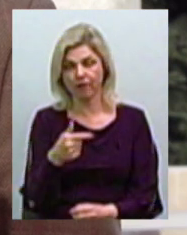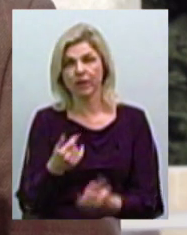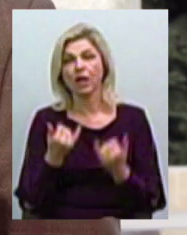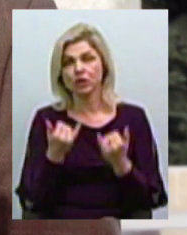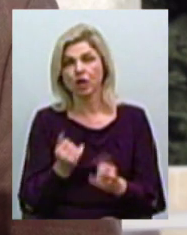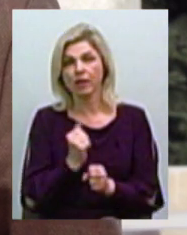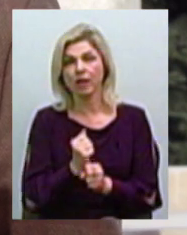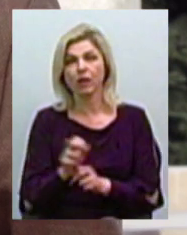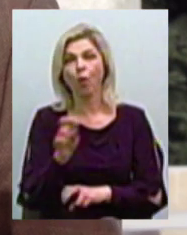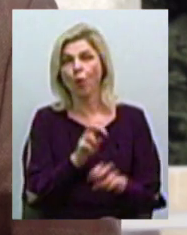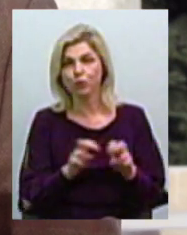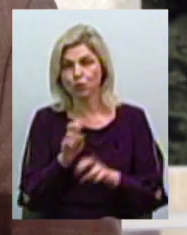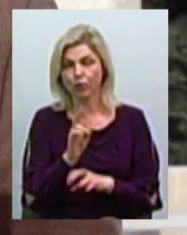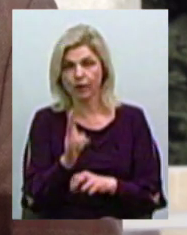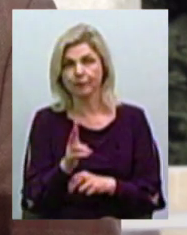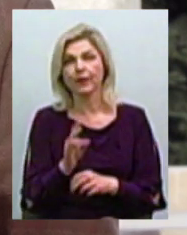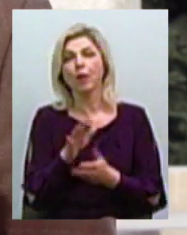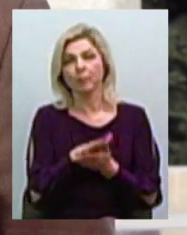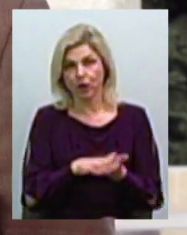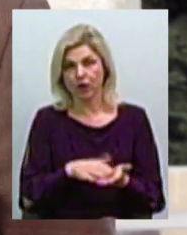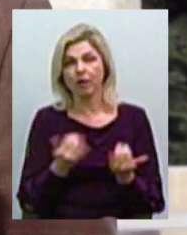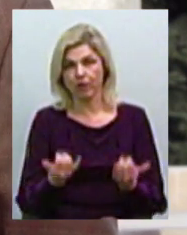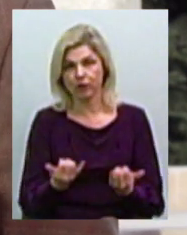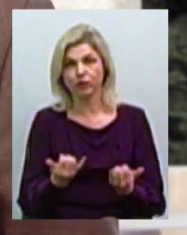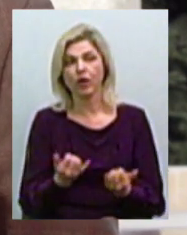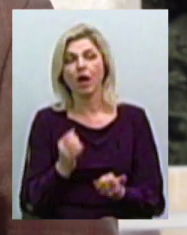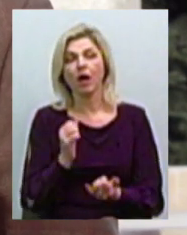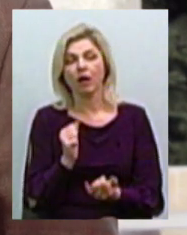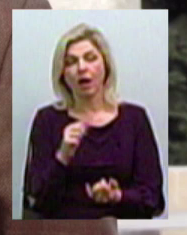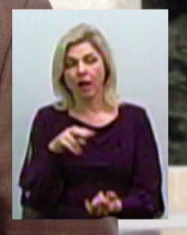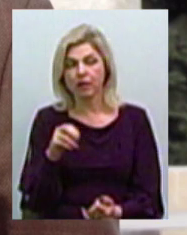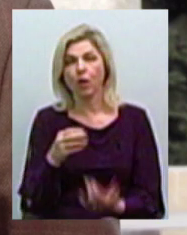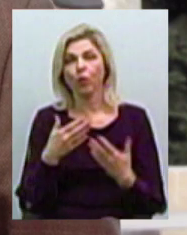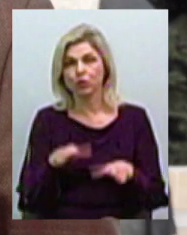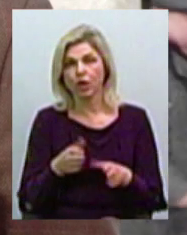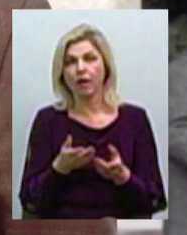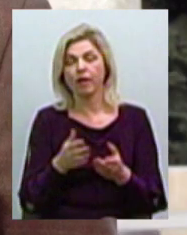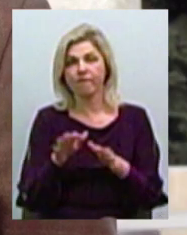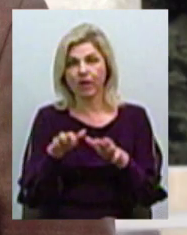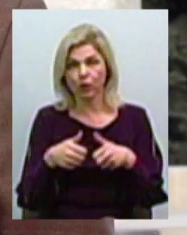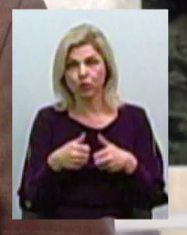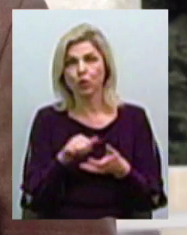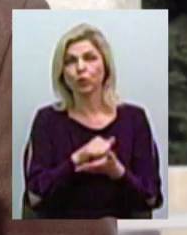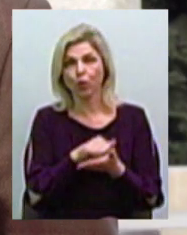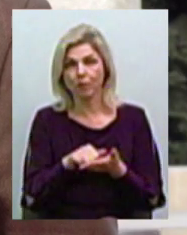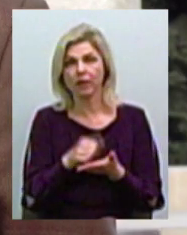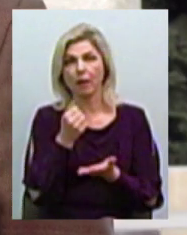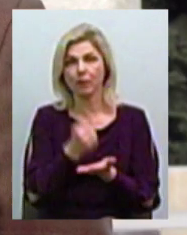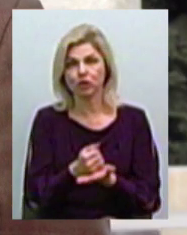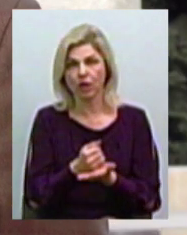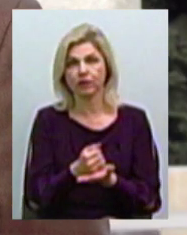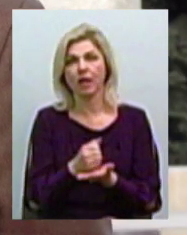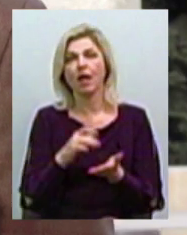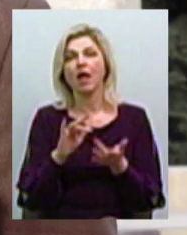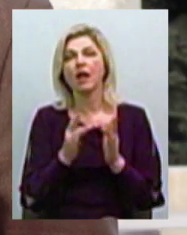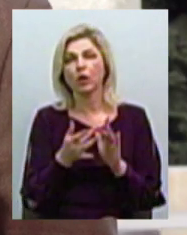відбуваються обшуки. Вони все ще тривають, але вже вилучені документи, печатки,